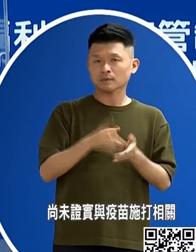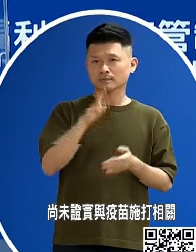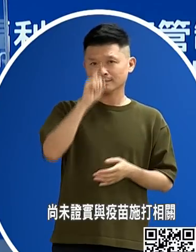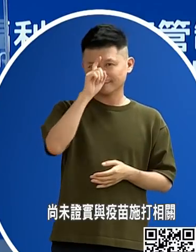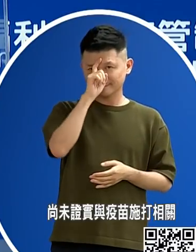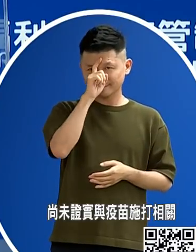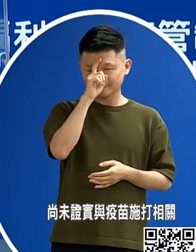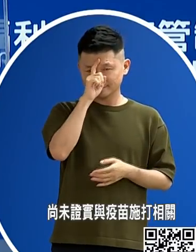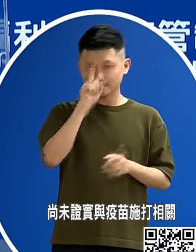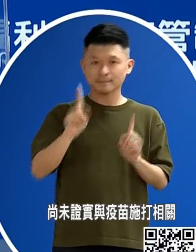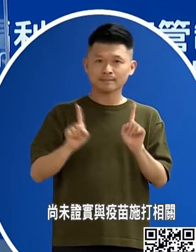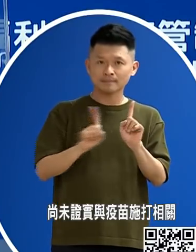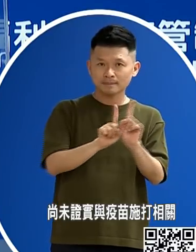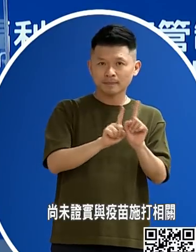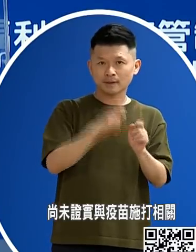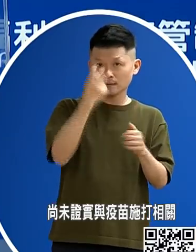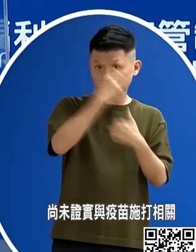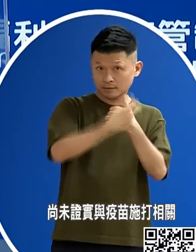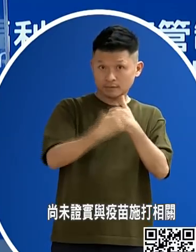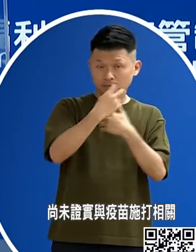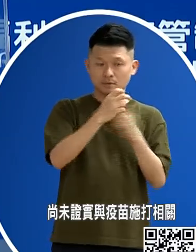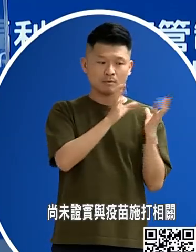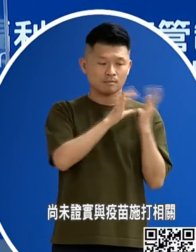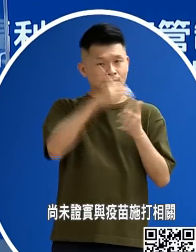轻陪病者的负担。